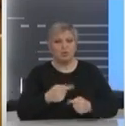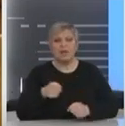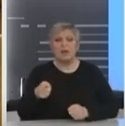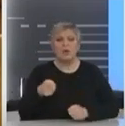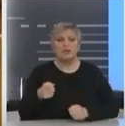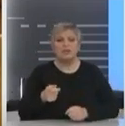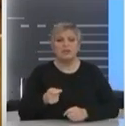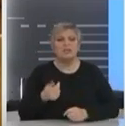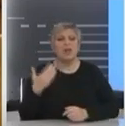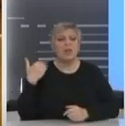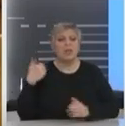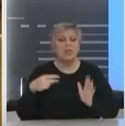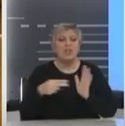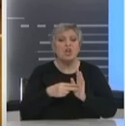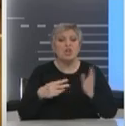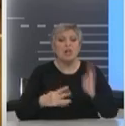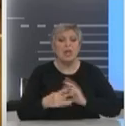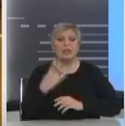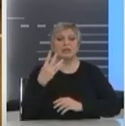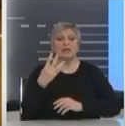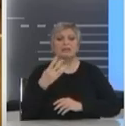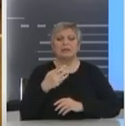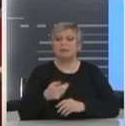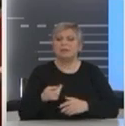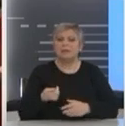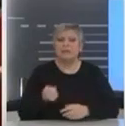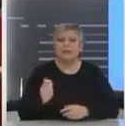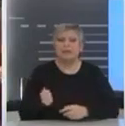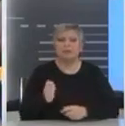σκοπιμότητα το 2014, ψηφοθυρική?